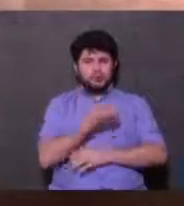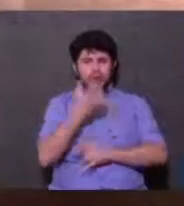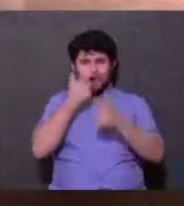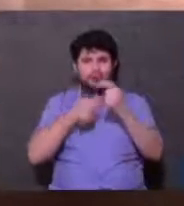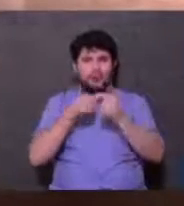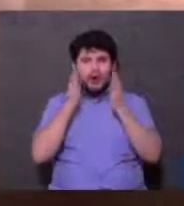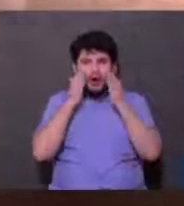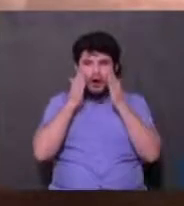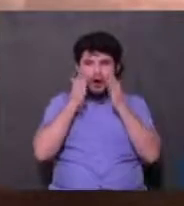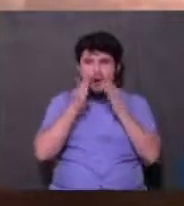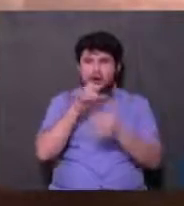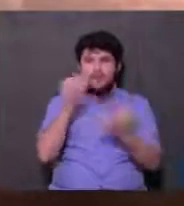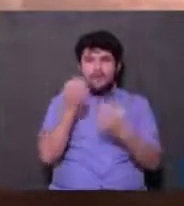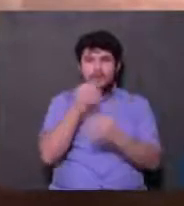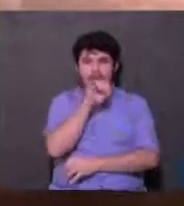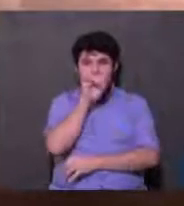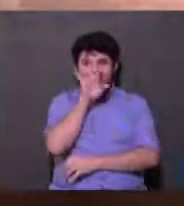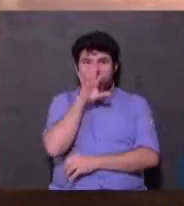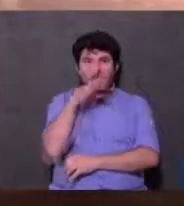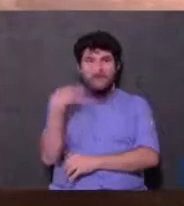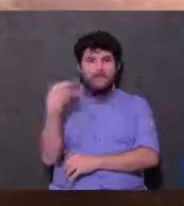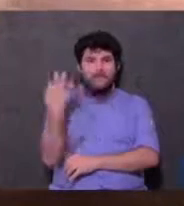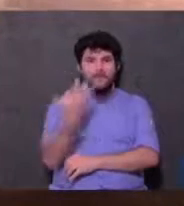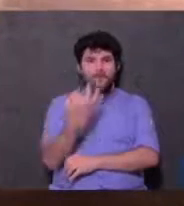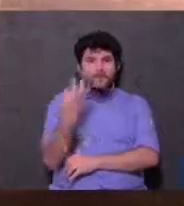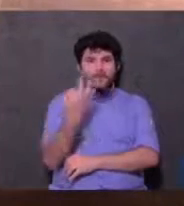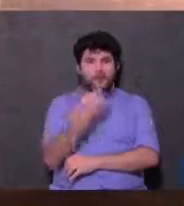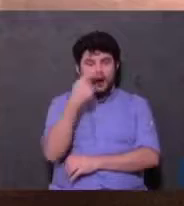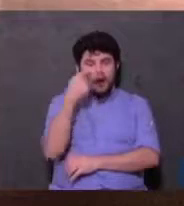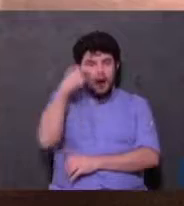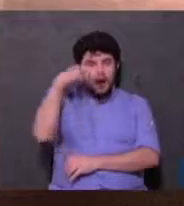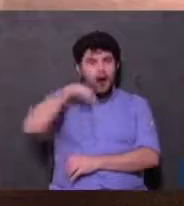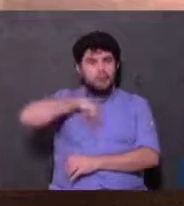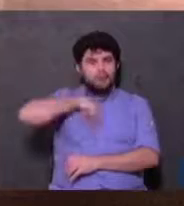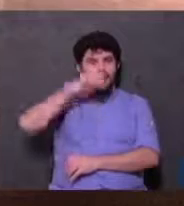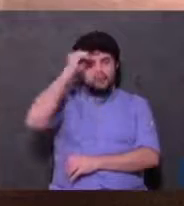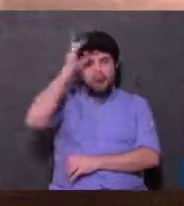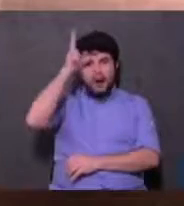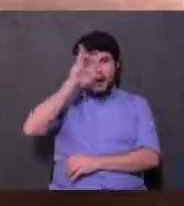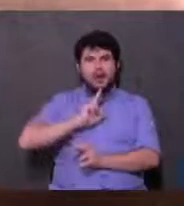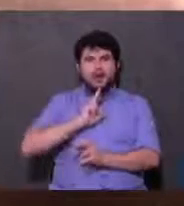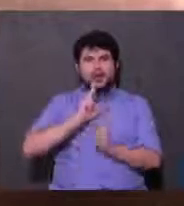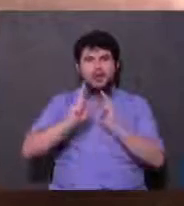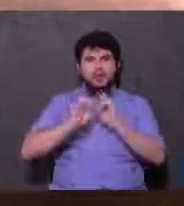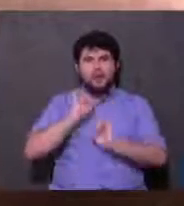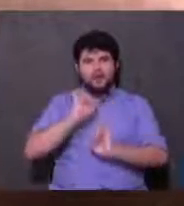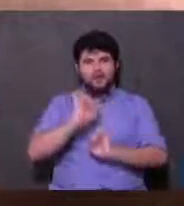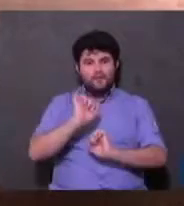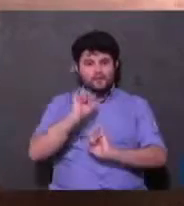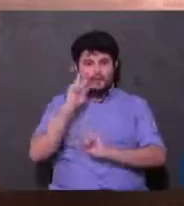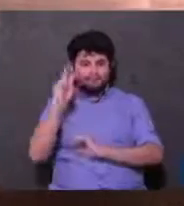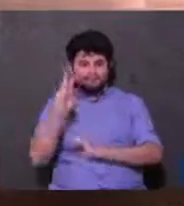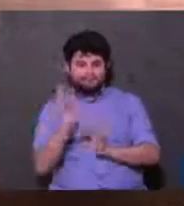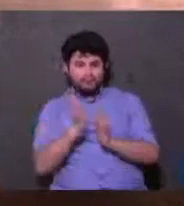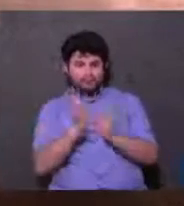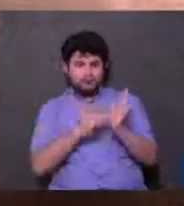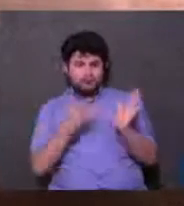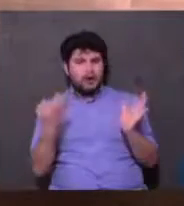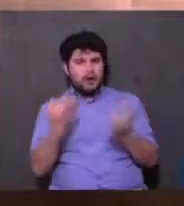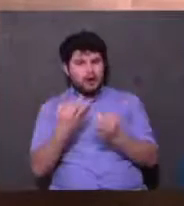byli zdumieni bystrością jego umysłu i odpowiedziami. Na ten widok byli zdumieni bystrością